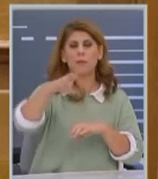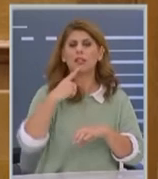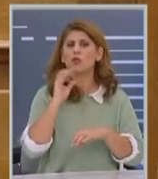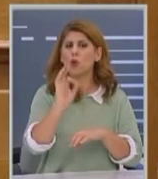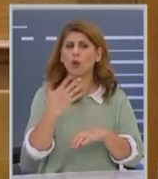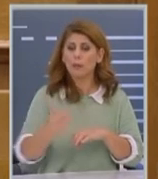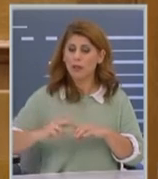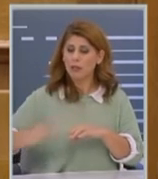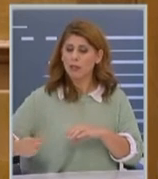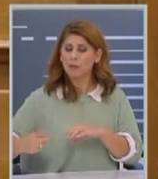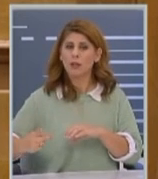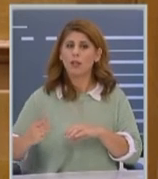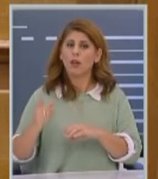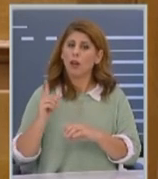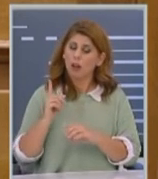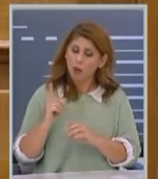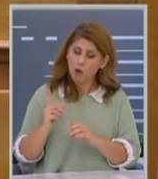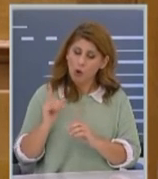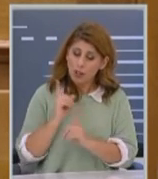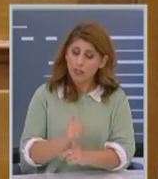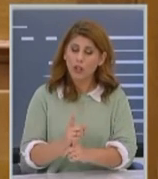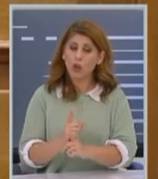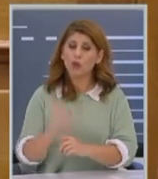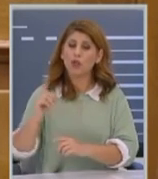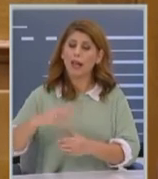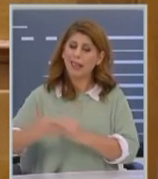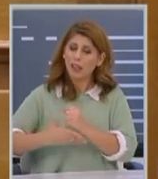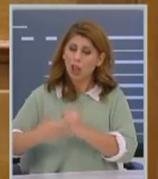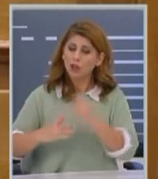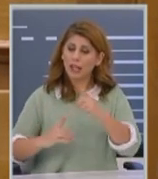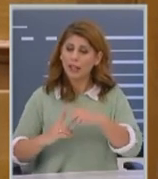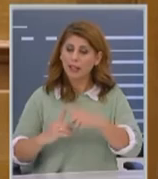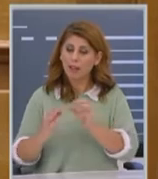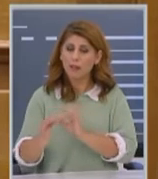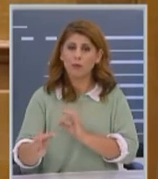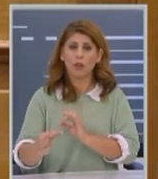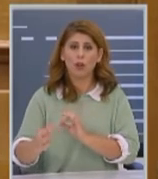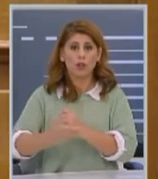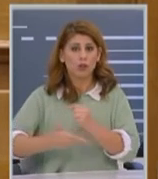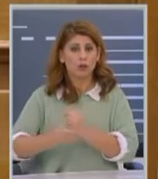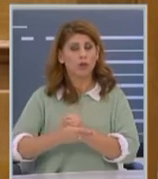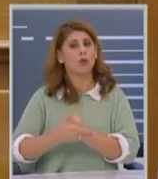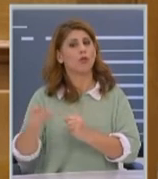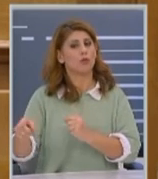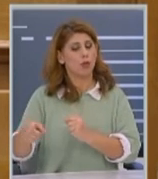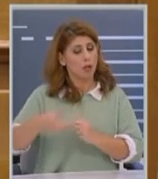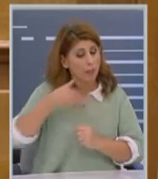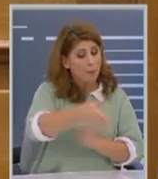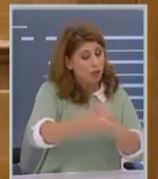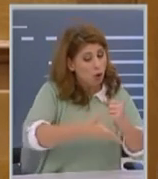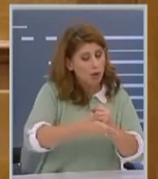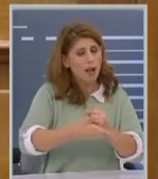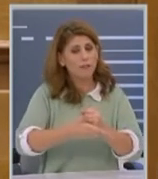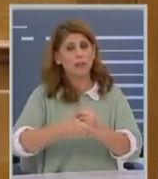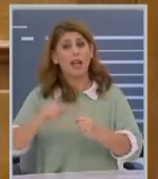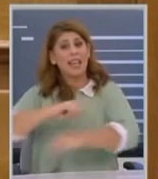υπάρχει δίπλα ο γεωπόνος εφαρμογών, ο γεωτεχνικός εφαρμογών. Ο γεωπόνος στο χωράφι, ο κτηνίατρος στο στάβλο. Αυτό θα